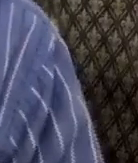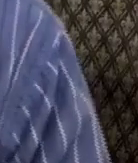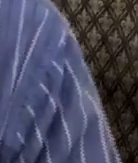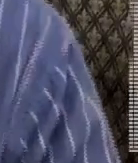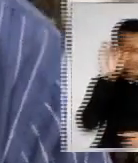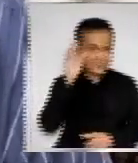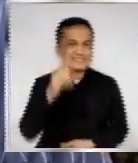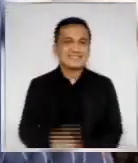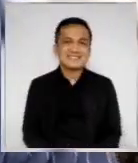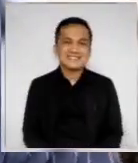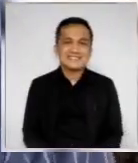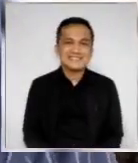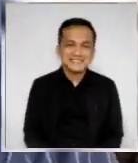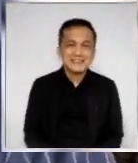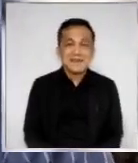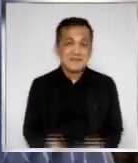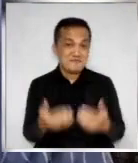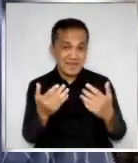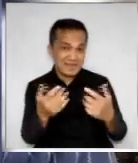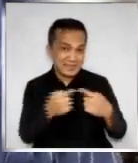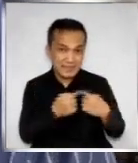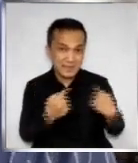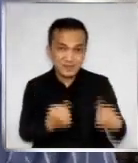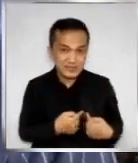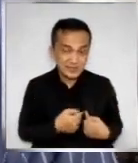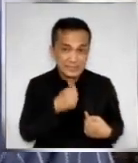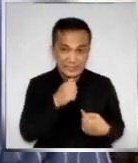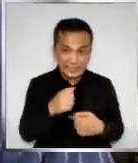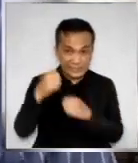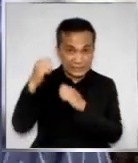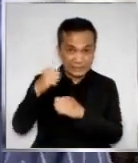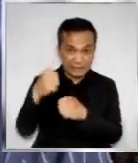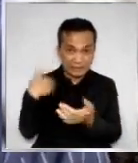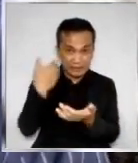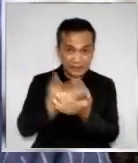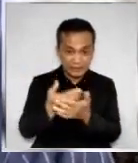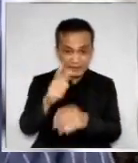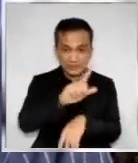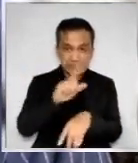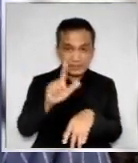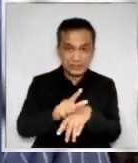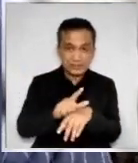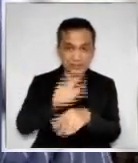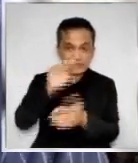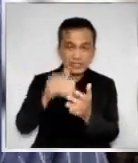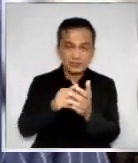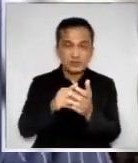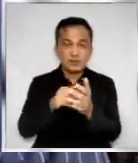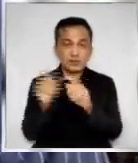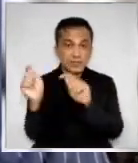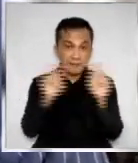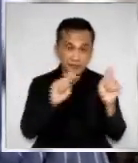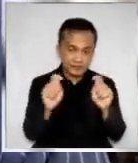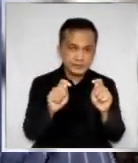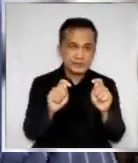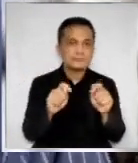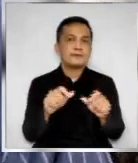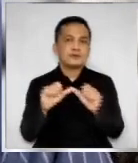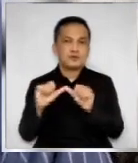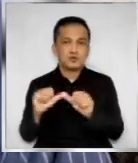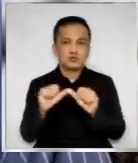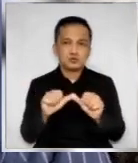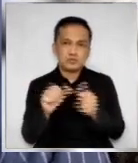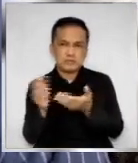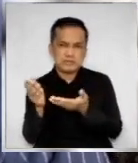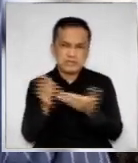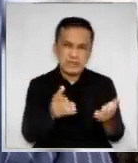Oh, mga kapuso, hindi man po inaasahang magla-landfall o tatama yung sentro na ng bagyo, eh patuloy na magdadala ng masungit na lagay ng